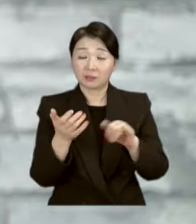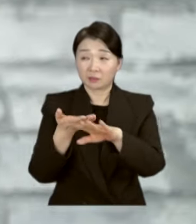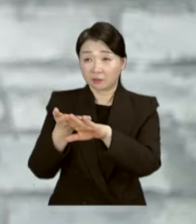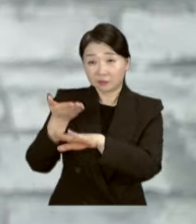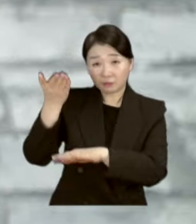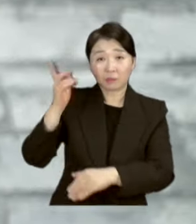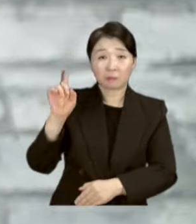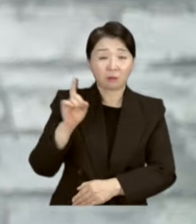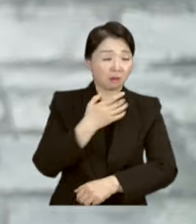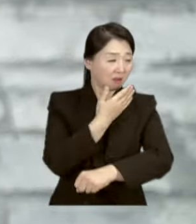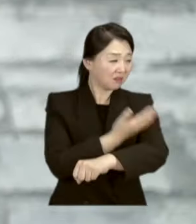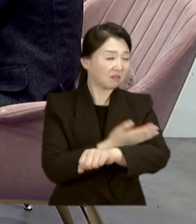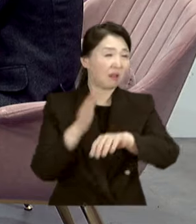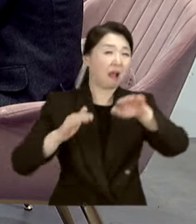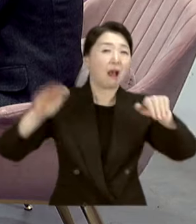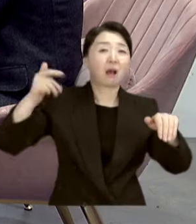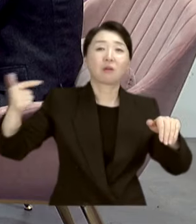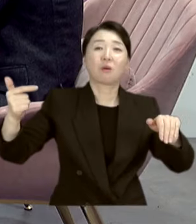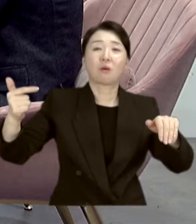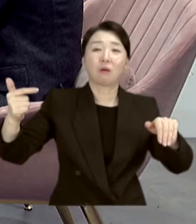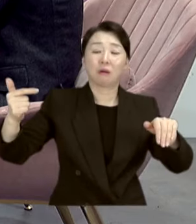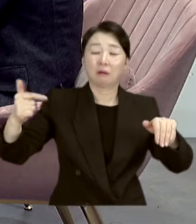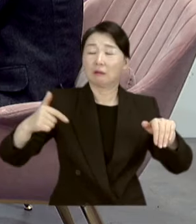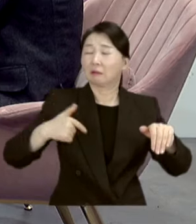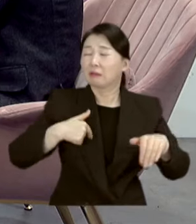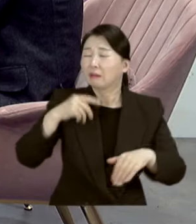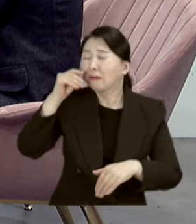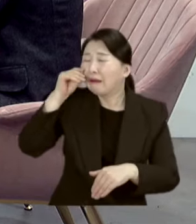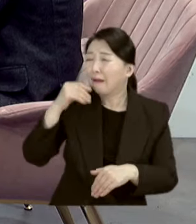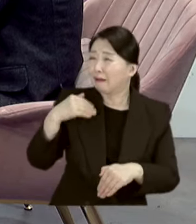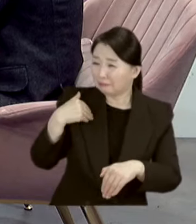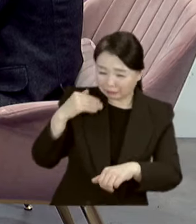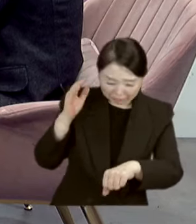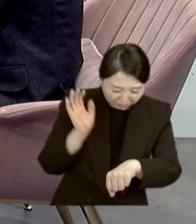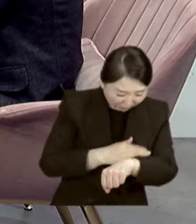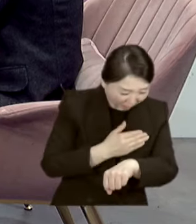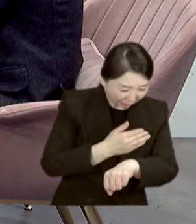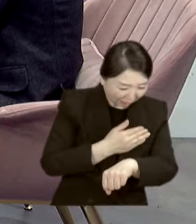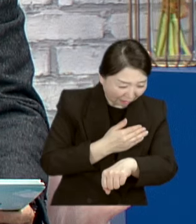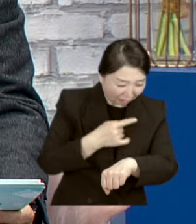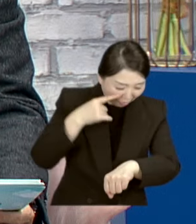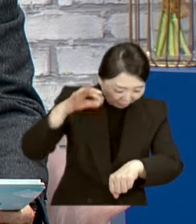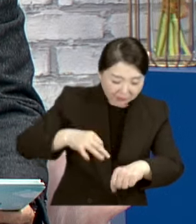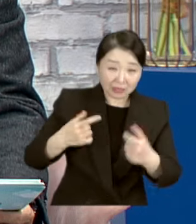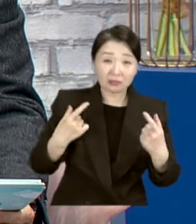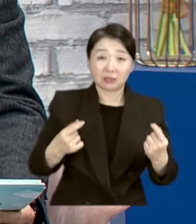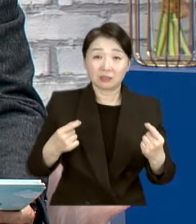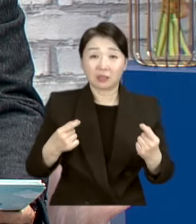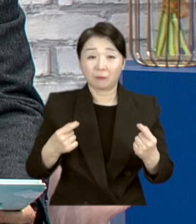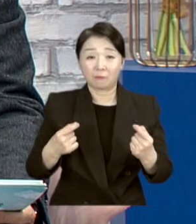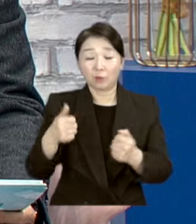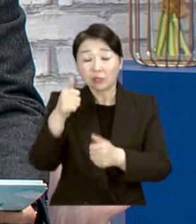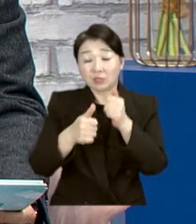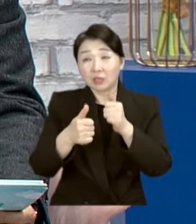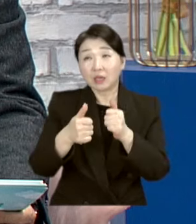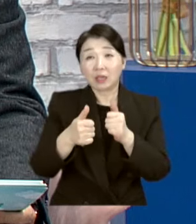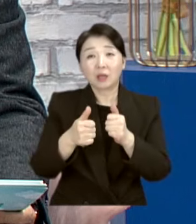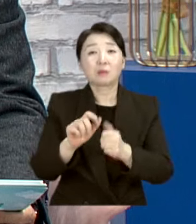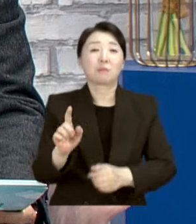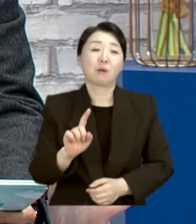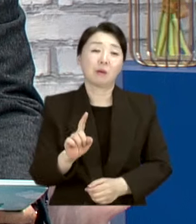저기 선배들이 실력 차이가 나니까 나는 막 항상 너무 못하는 것 같고 그 경기 자체가 예배다.